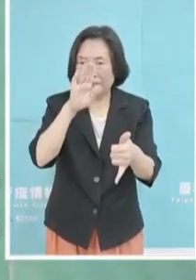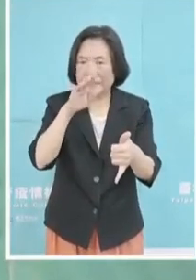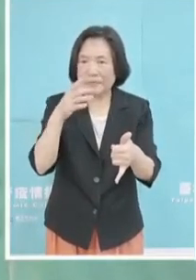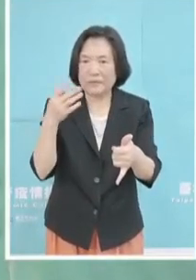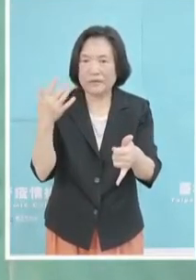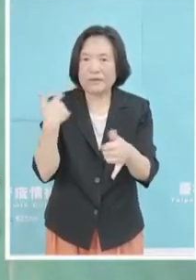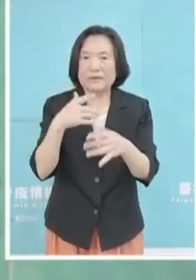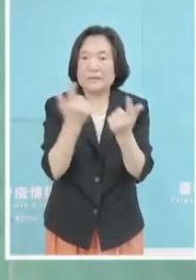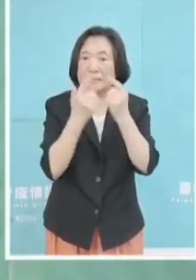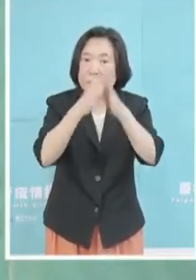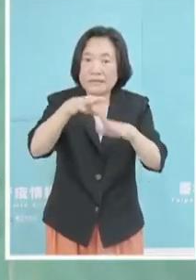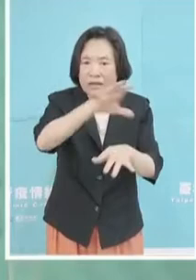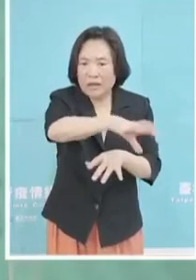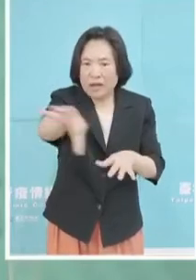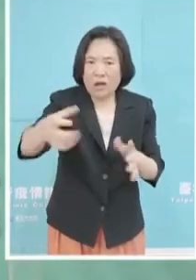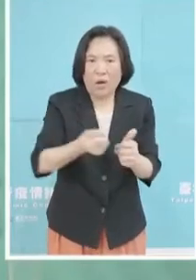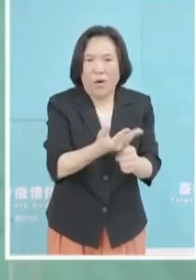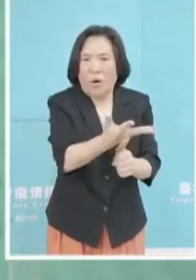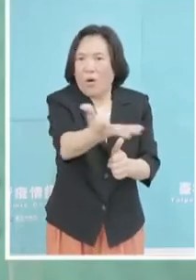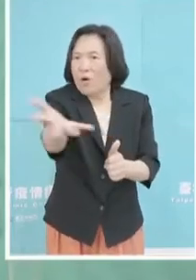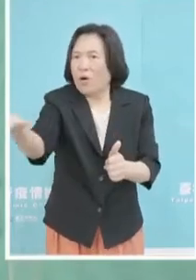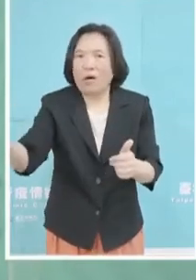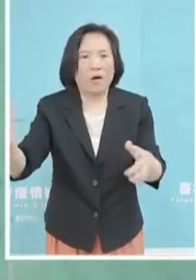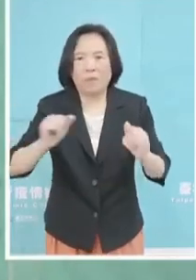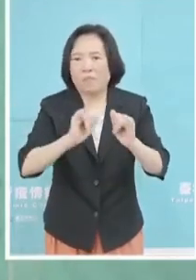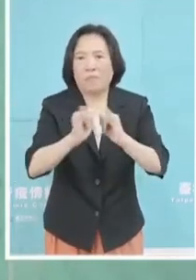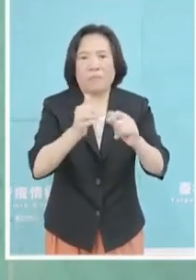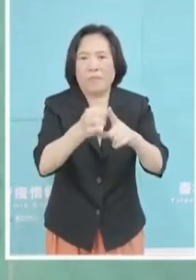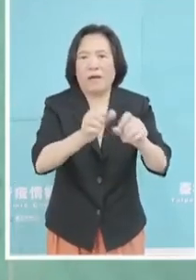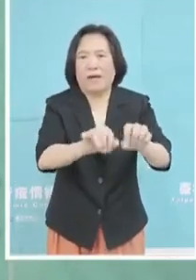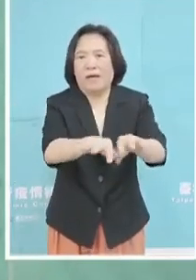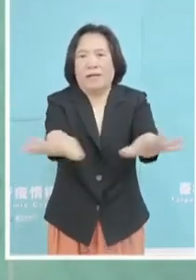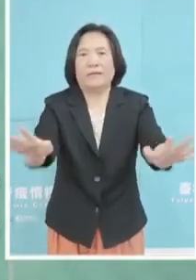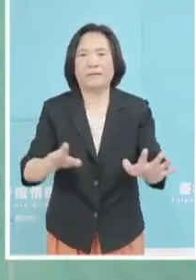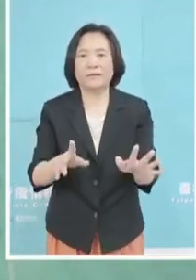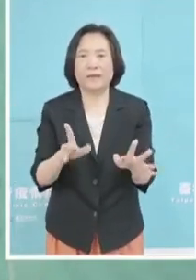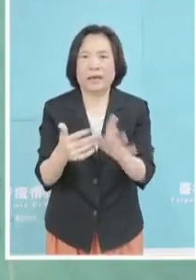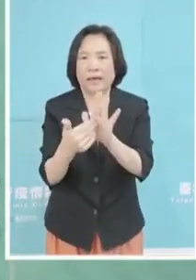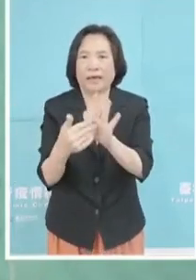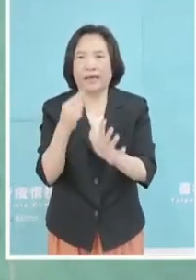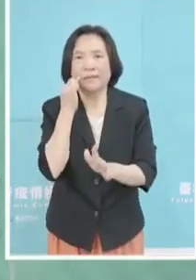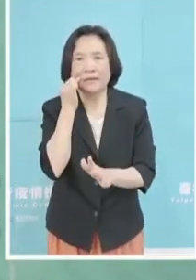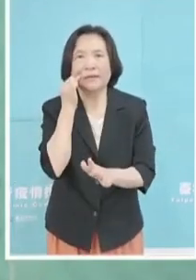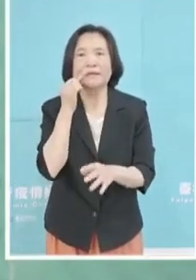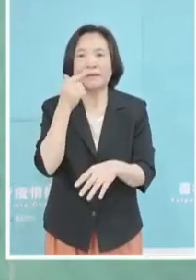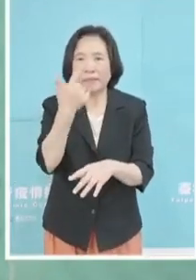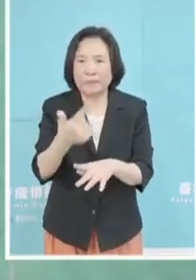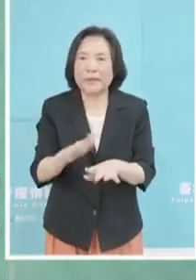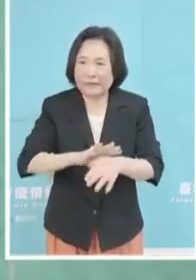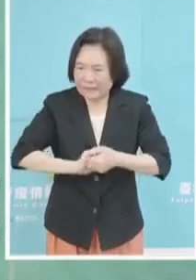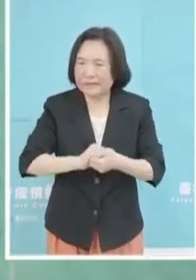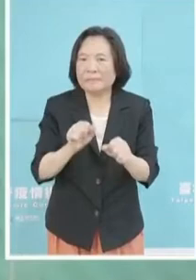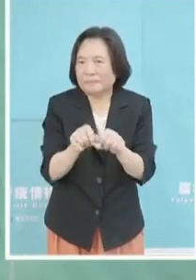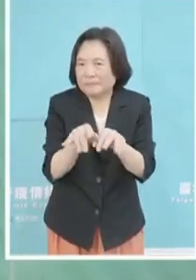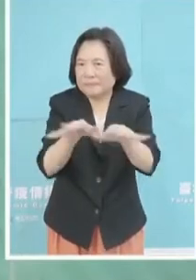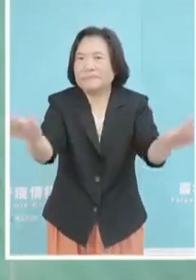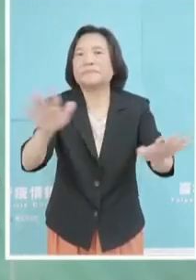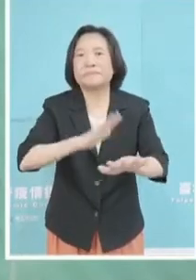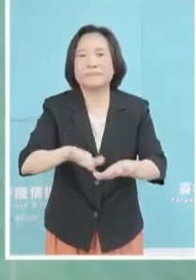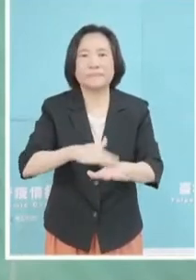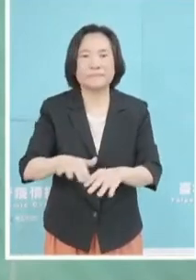台北市各区了。所以我相信这种情形哦，因为防不胜防，所以它慢慢会渗出去，你知道哈。所以将